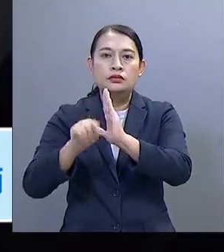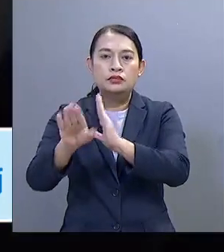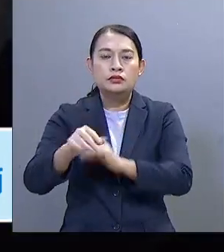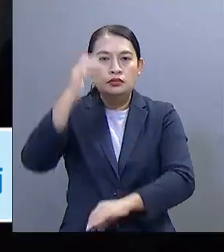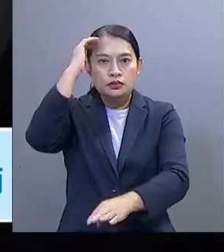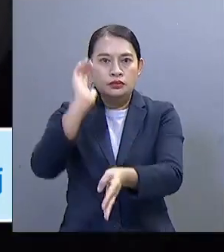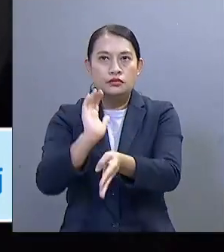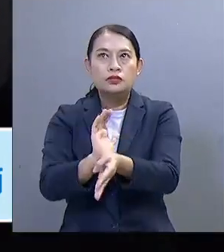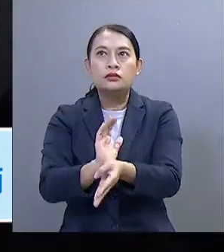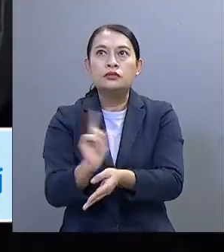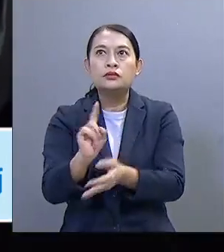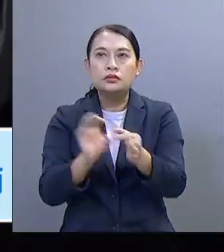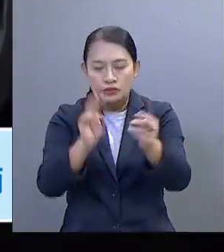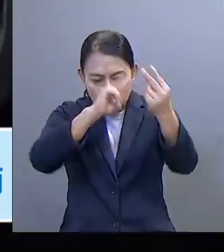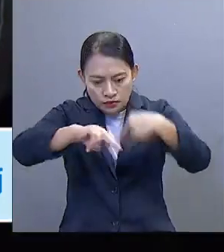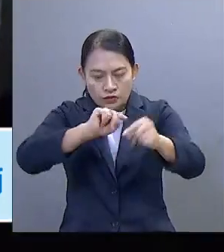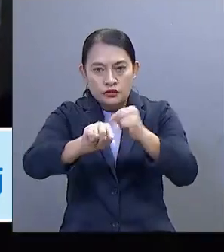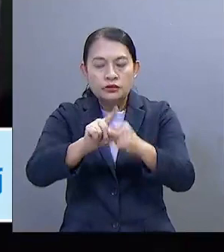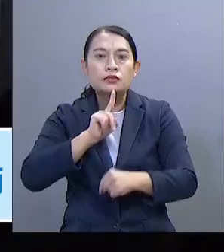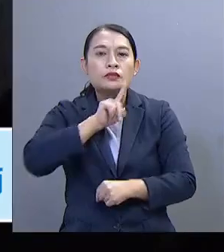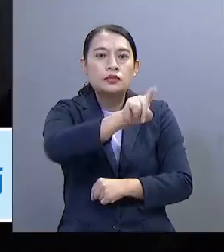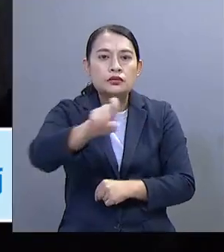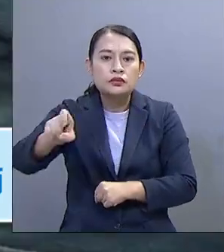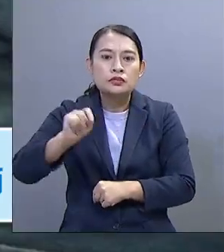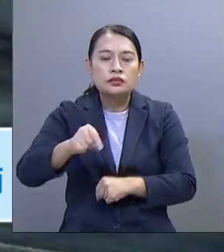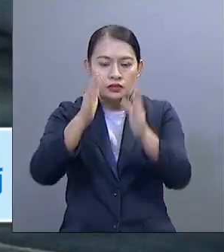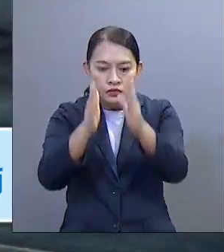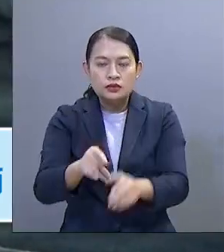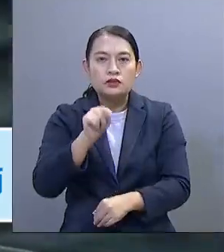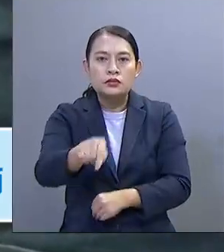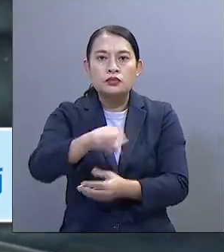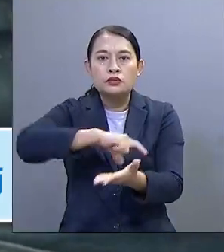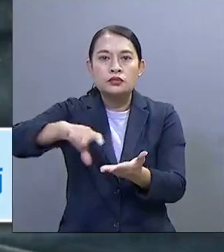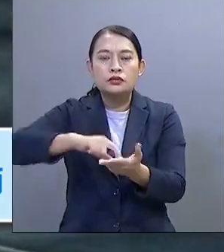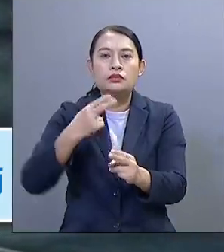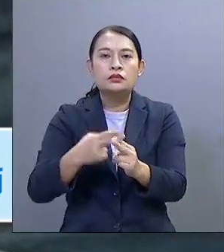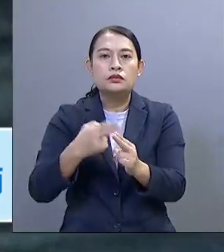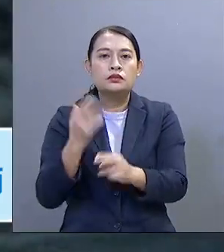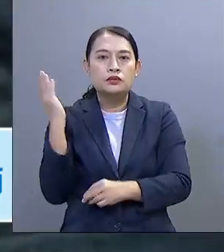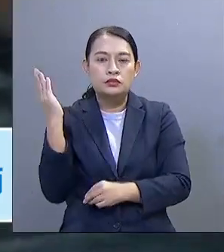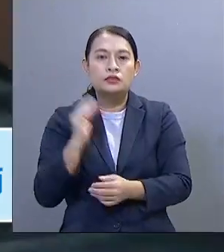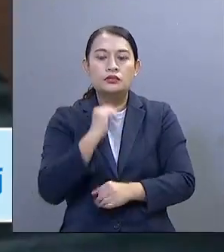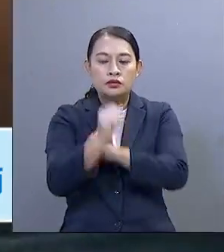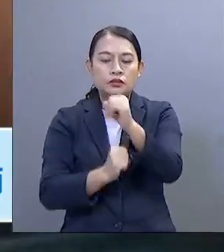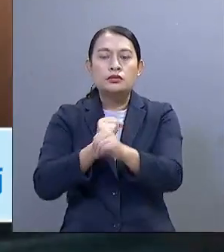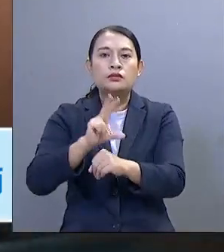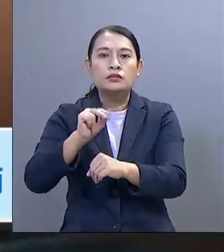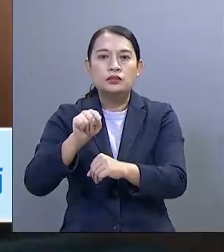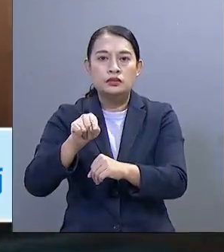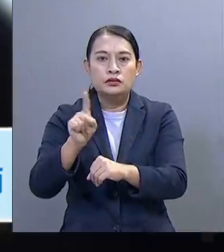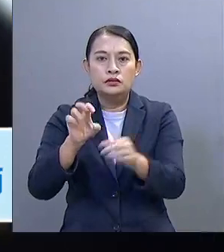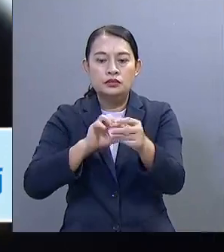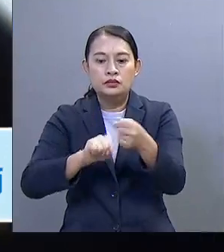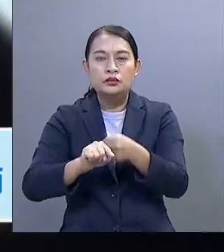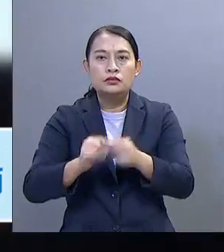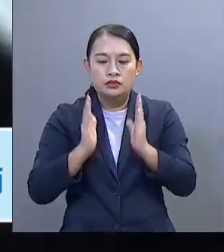ไเบอร์ลงพื้นที่ไปสอบถามข้อมูลรายลเอยดจผู้สิหายในนัตตะพลปะขี่ตัอายุ 31 ปีคนน